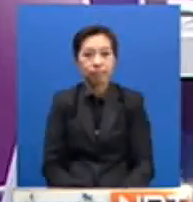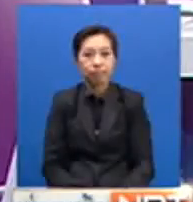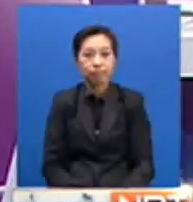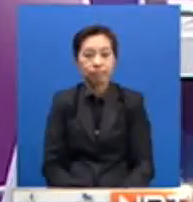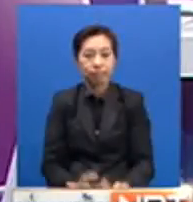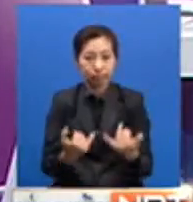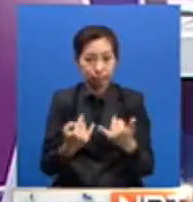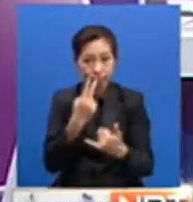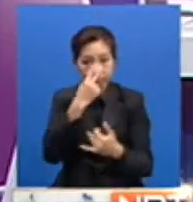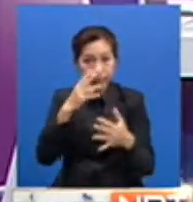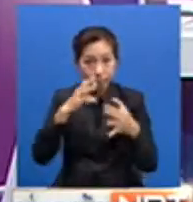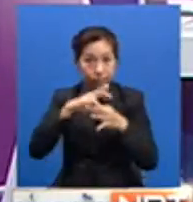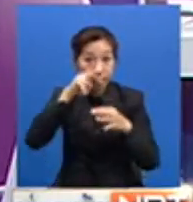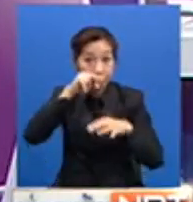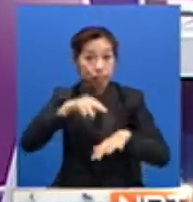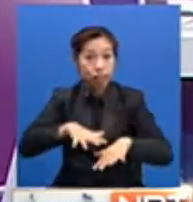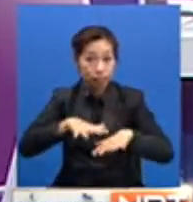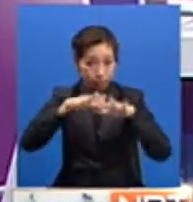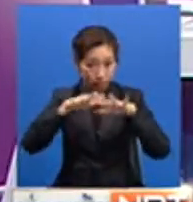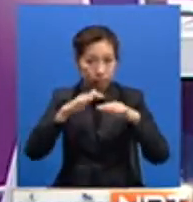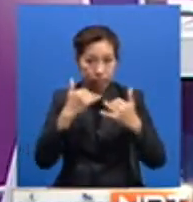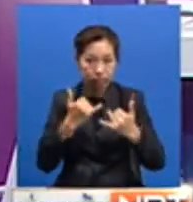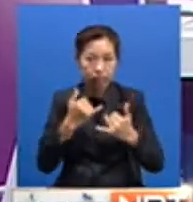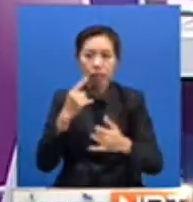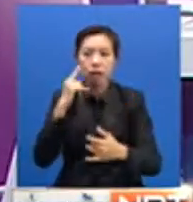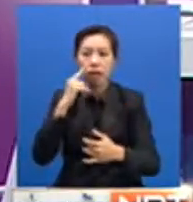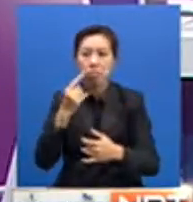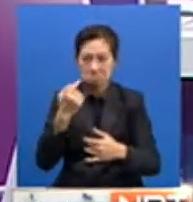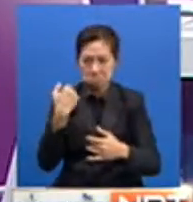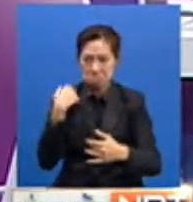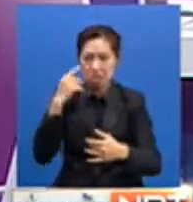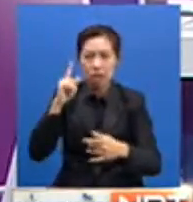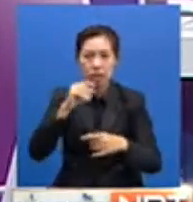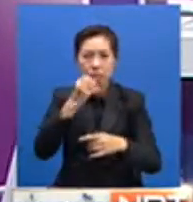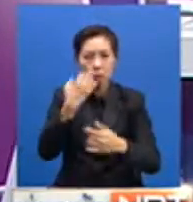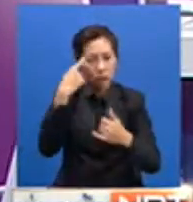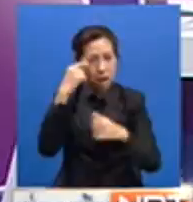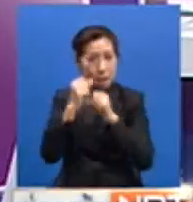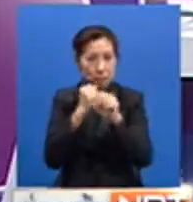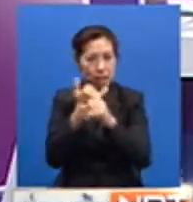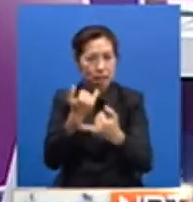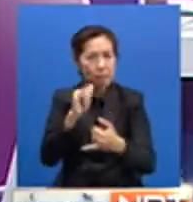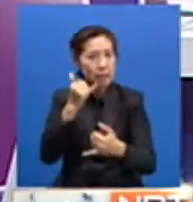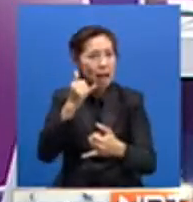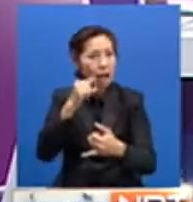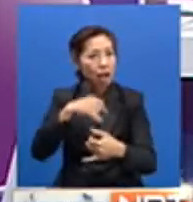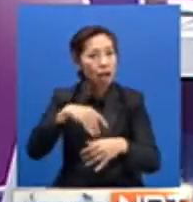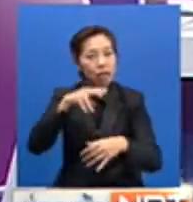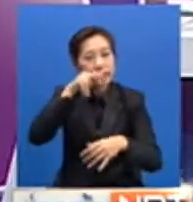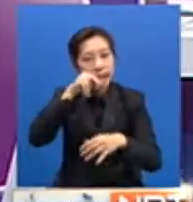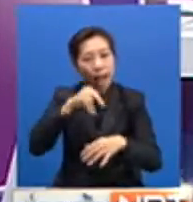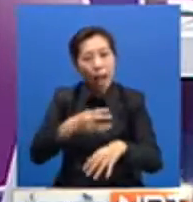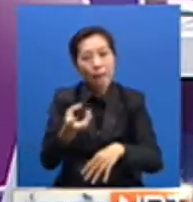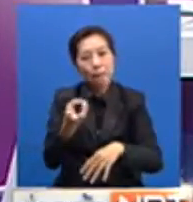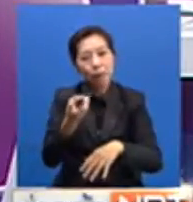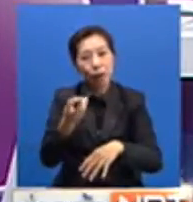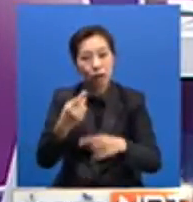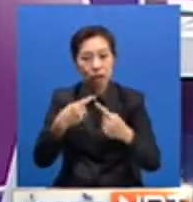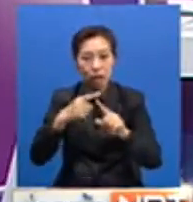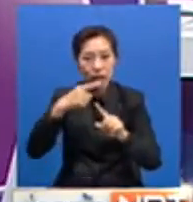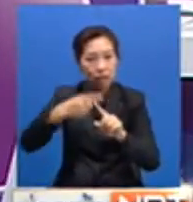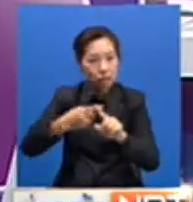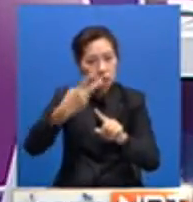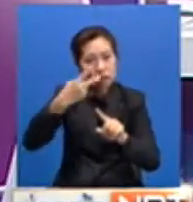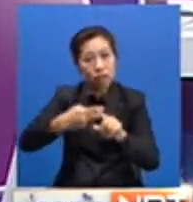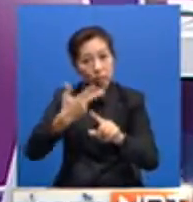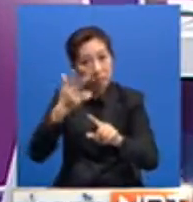มาดูเรสถานการณ้ำกับ้างนะคะถึงแม้ว่ปีนี้ เขาบอกว่าปริมาน้ำ อจจะไม่มากนักแล้วก็อาจะเกิดภัแงใ outro 2-3 เดือนขง